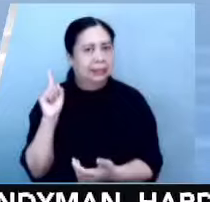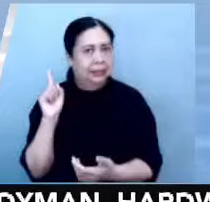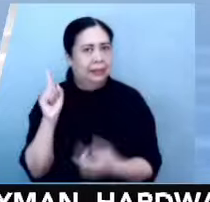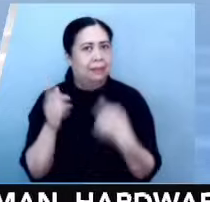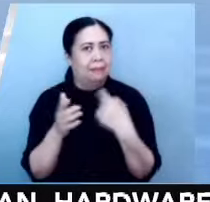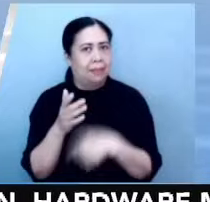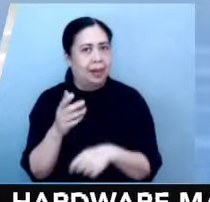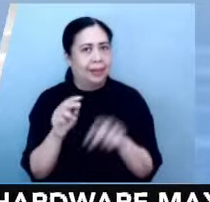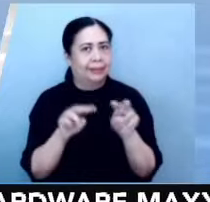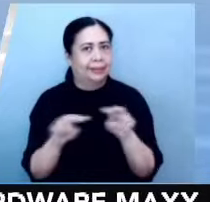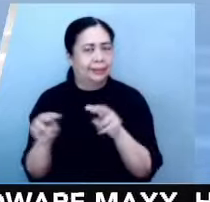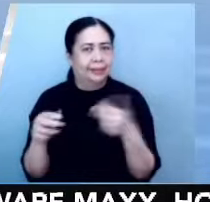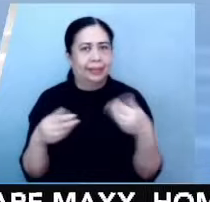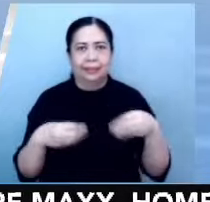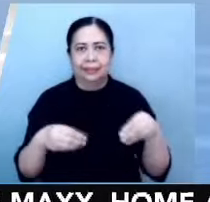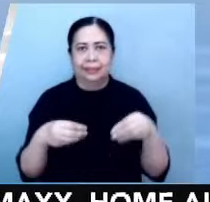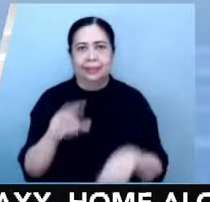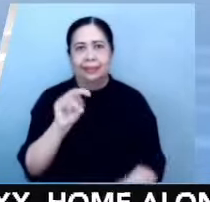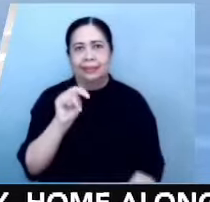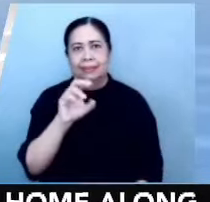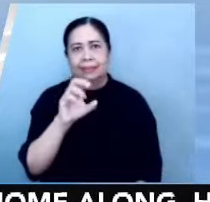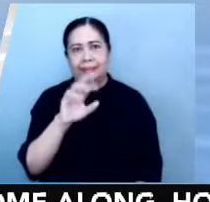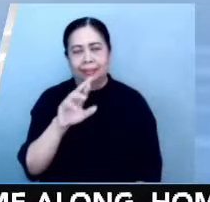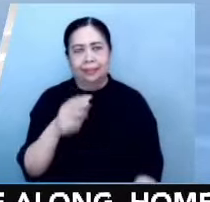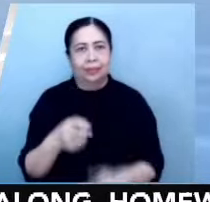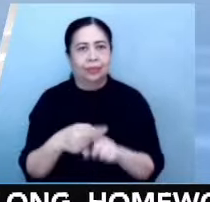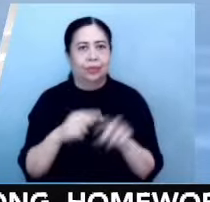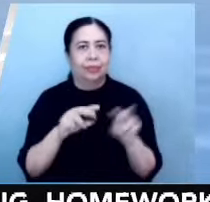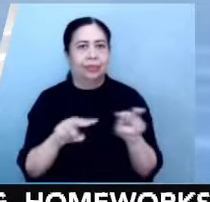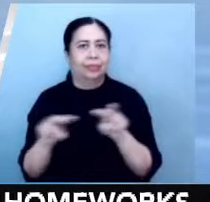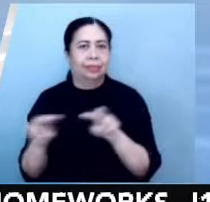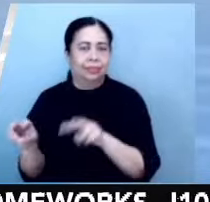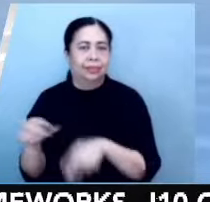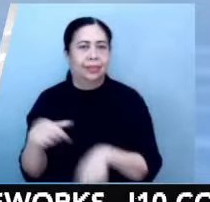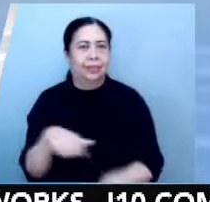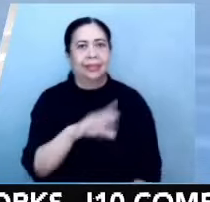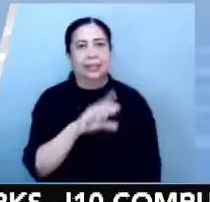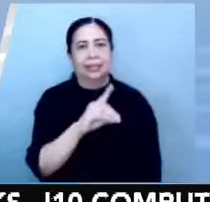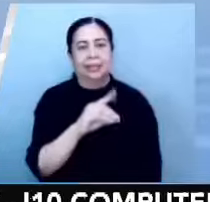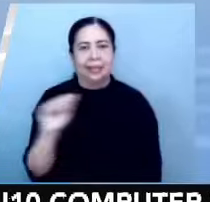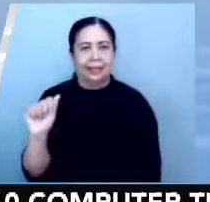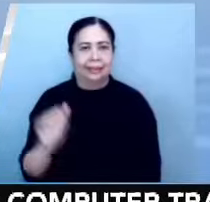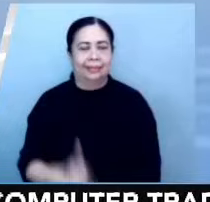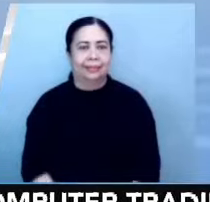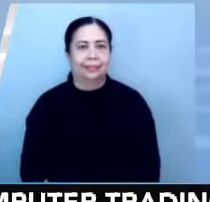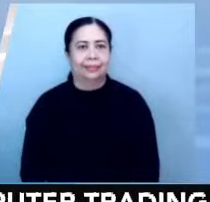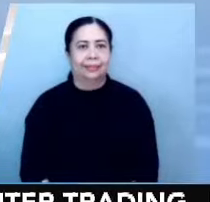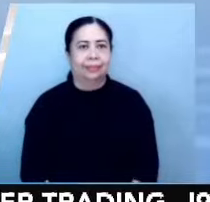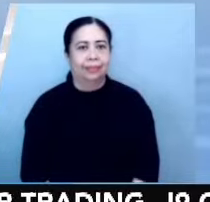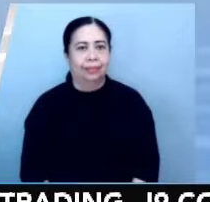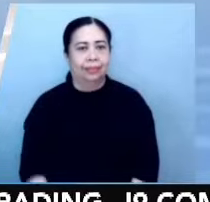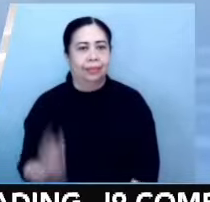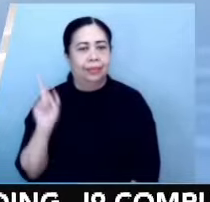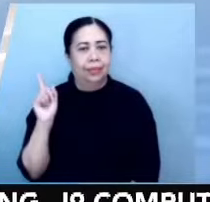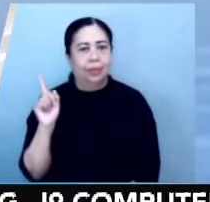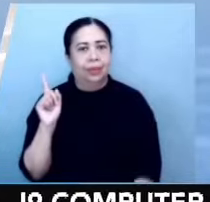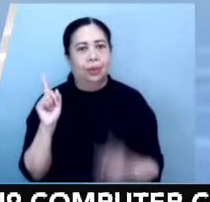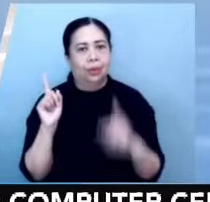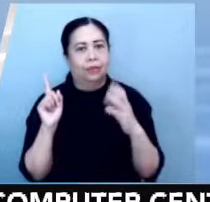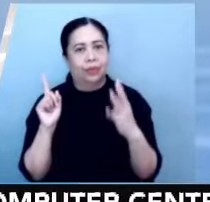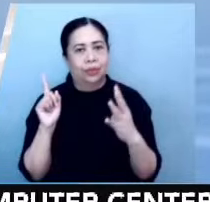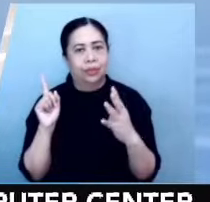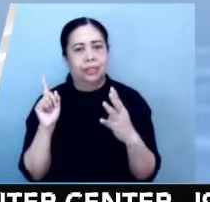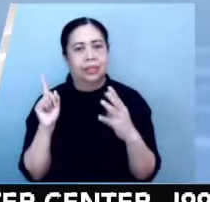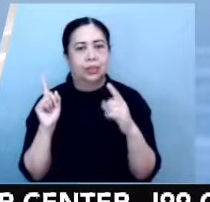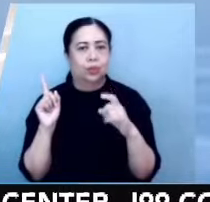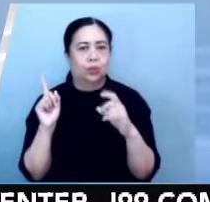ilang pamilihan sa NCR base sa monitoring ng Department of Agriculture. 140 hanggang 250 pesos